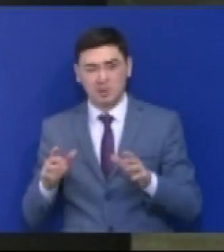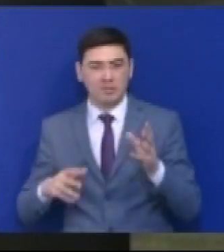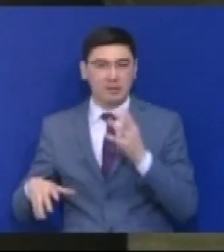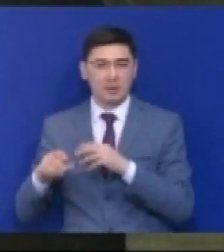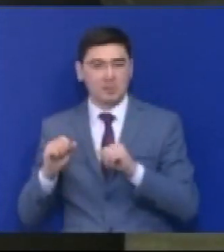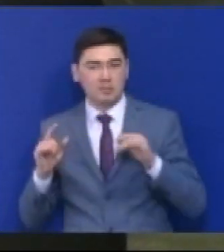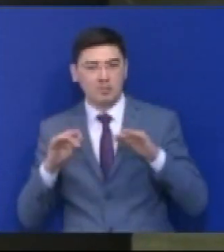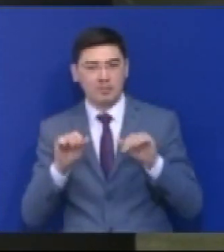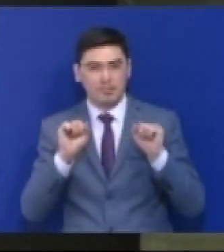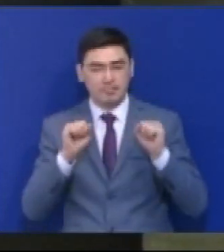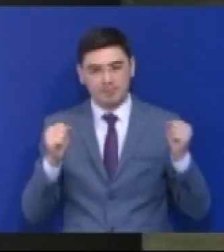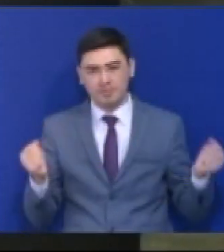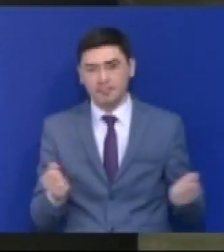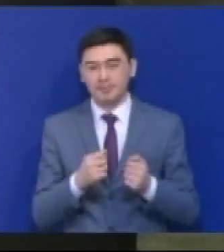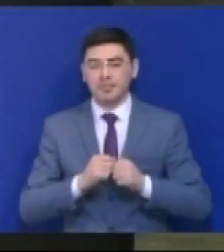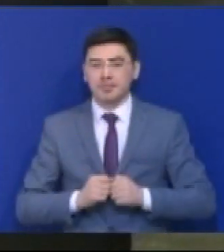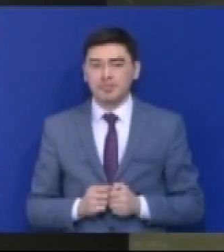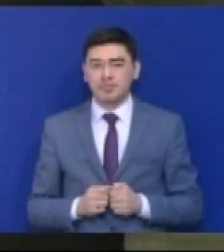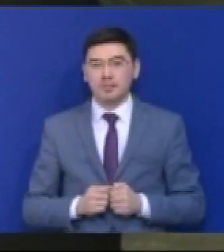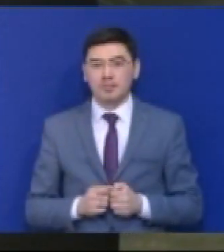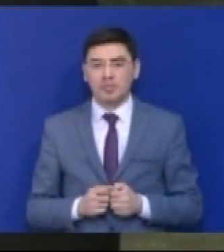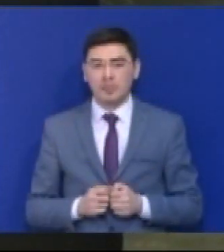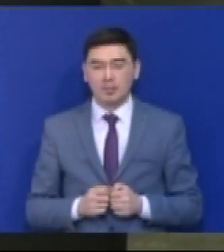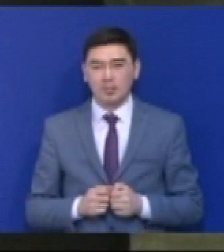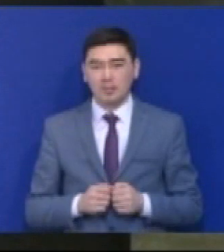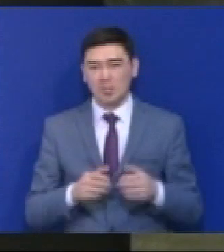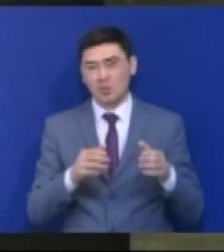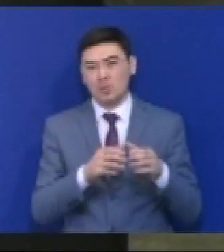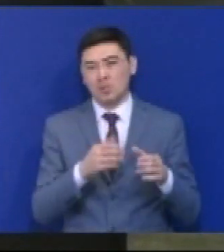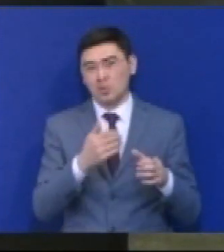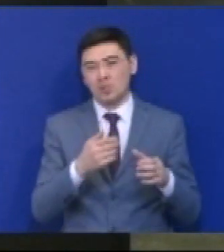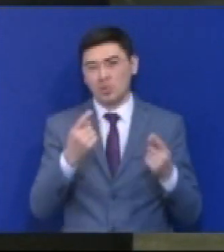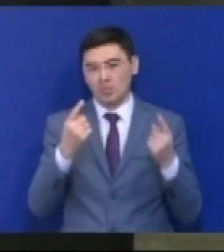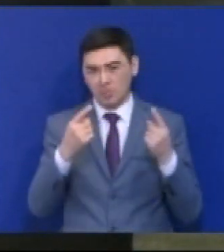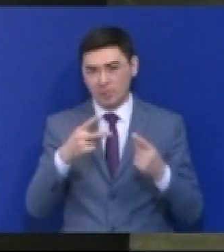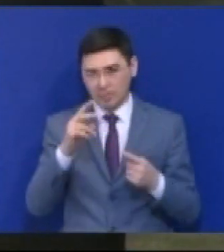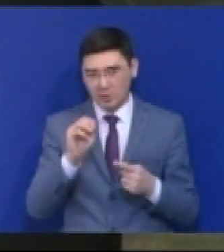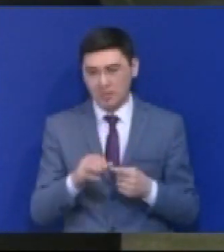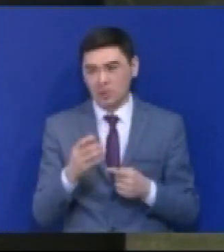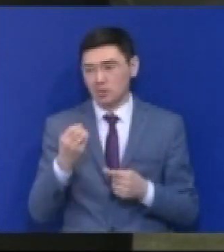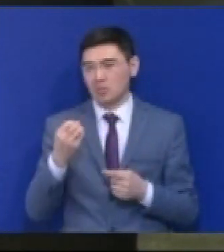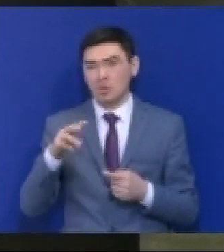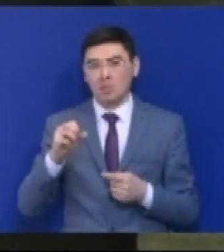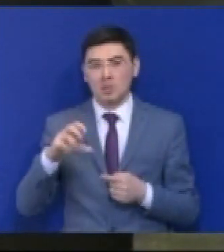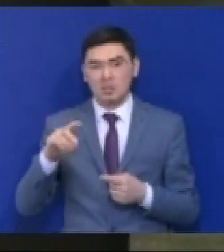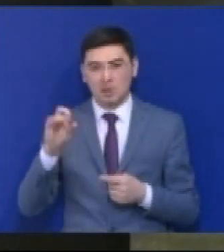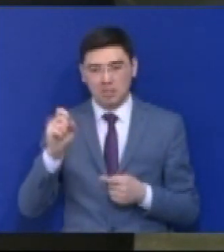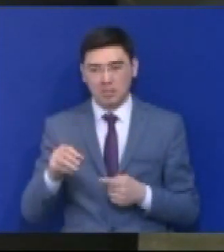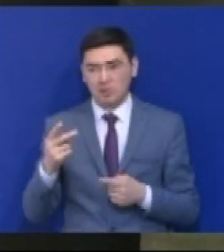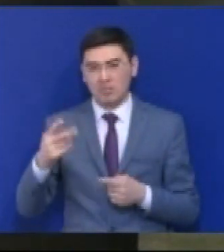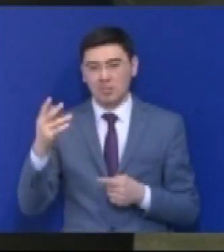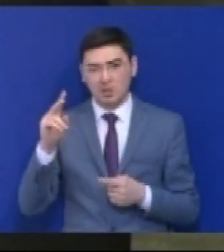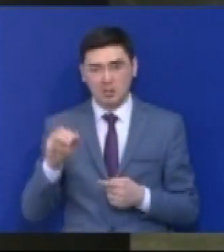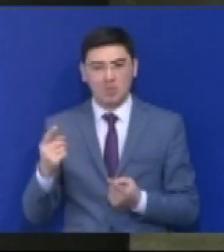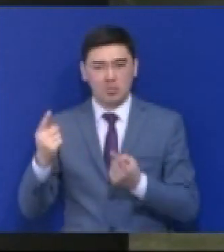турнир посвящается Году молодежи и 25-летию маслихатов Республики Казахстан. С целью пропаганды здорового образа